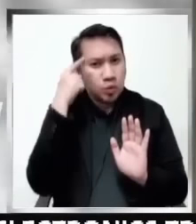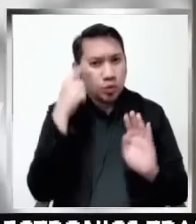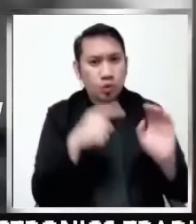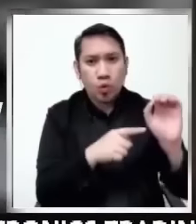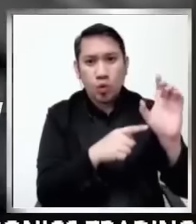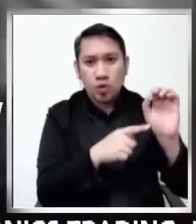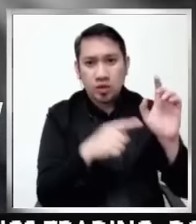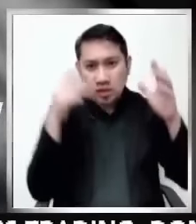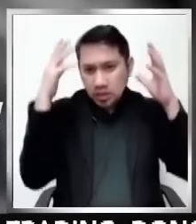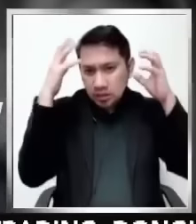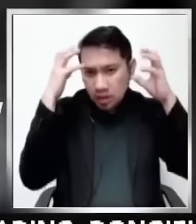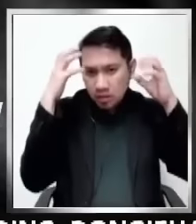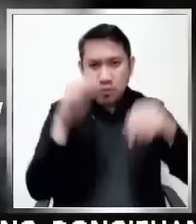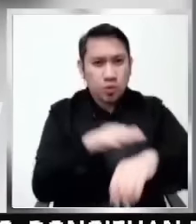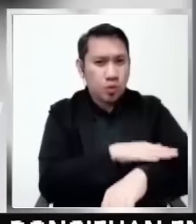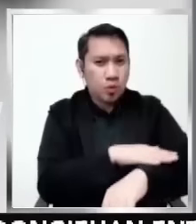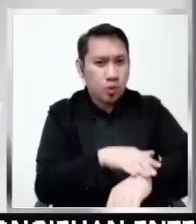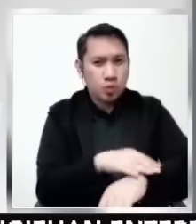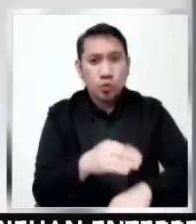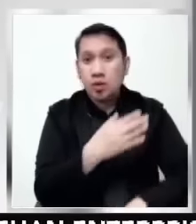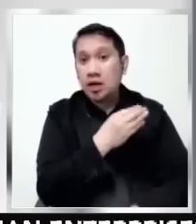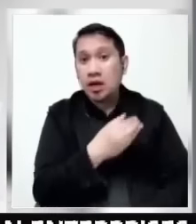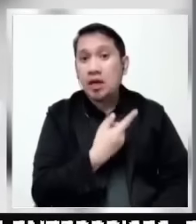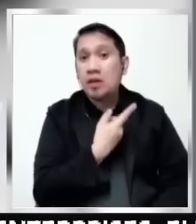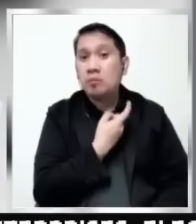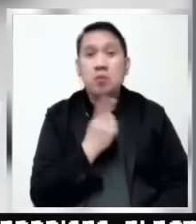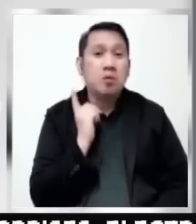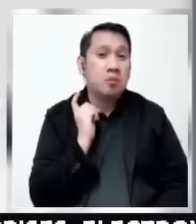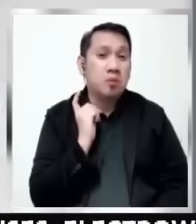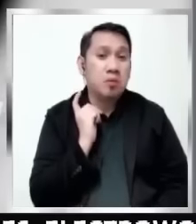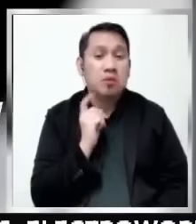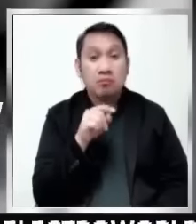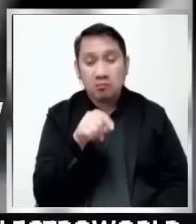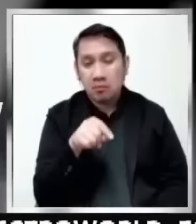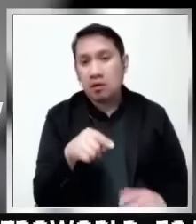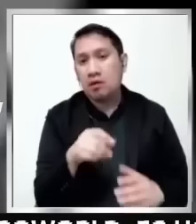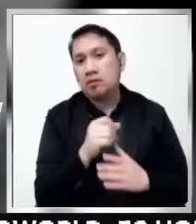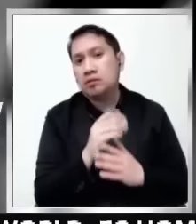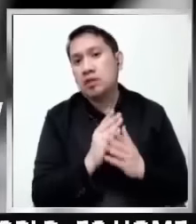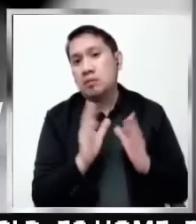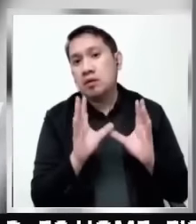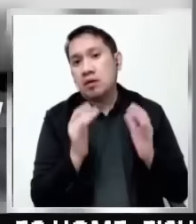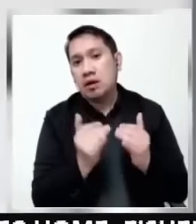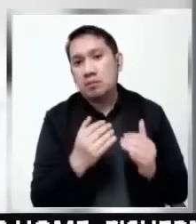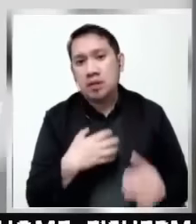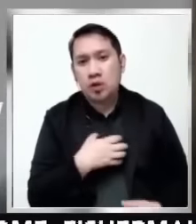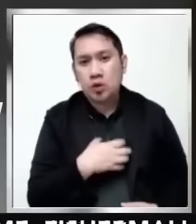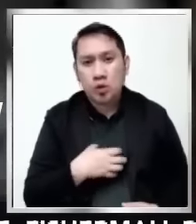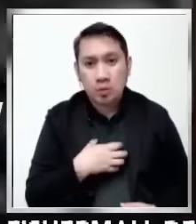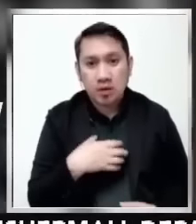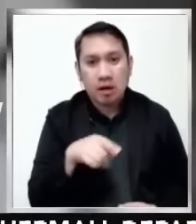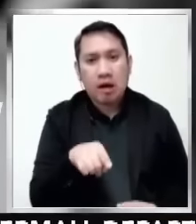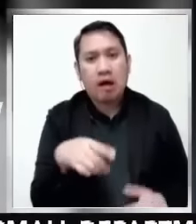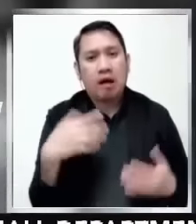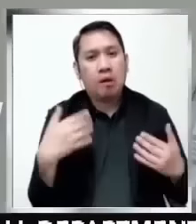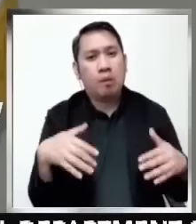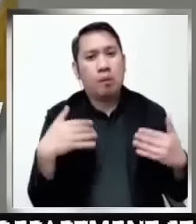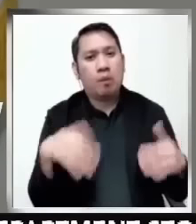pabango. Ayon sa NBI, inireklamo sa kanila ng ilang kumpanya ang lantarang pamimeke ng kanilang mga